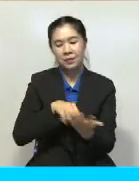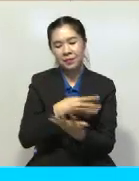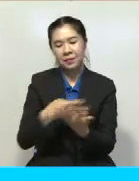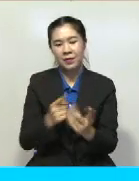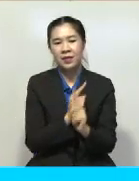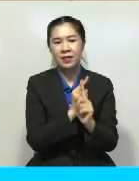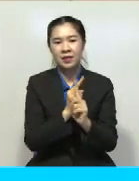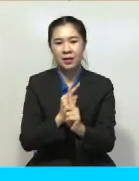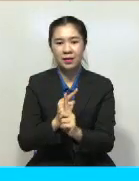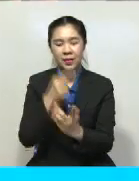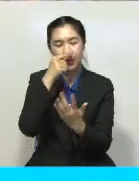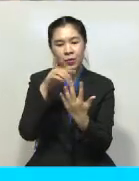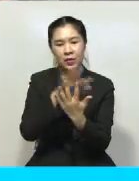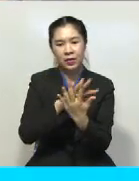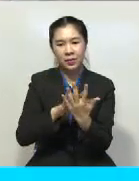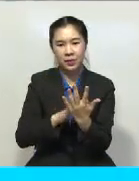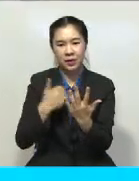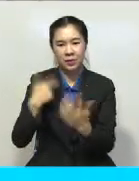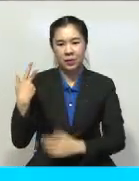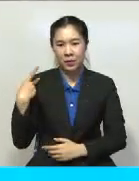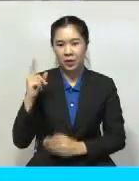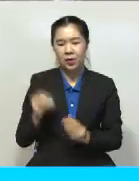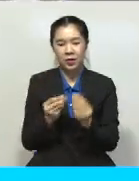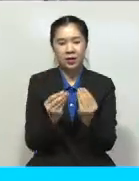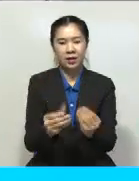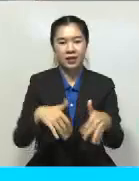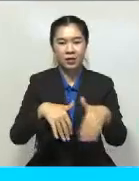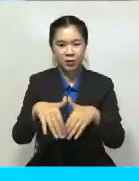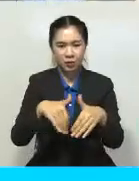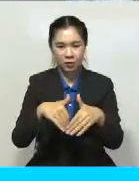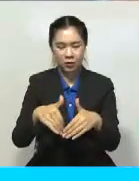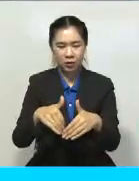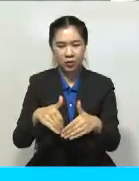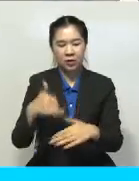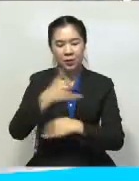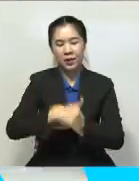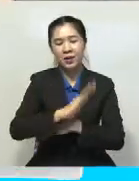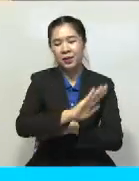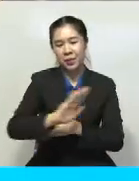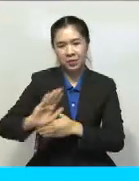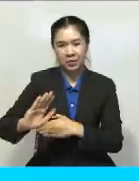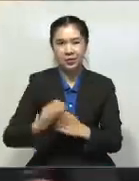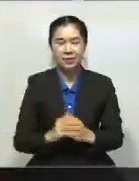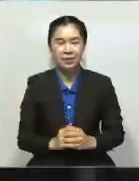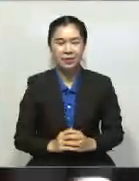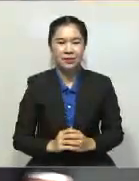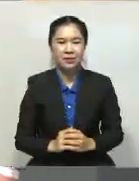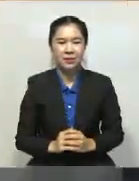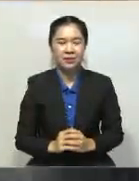ขับเคลื่อนประเทศซึ่งเชื่อว่าจะเป็นประโยชน์ต่อประชาชนของแต่ละประเทศอย่างแท้จริงค่ะ